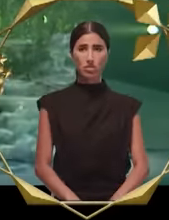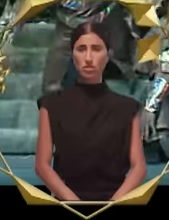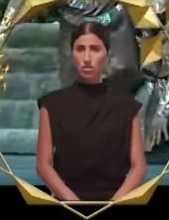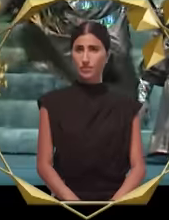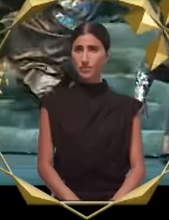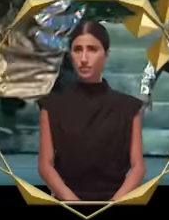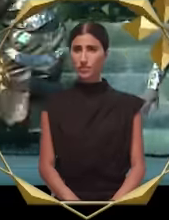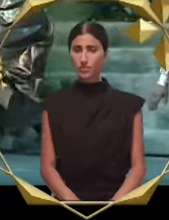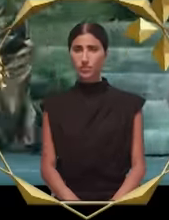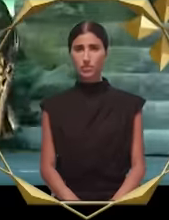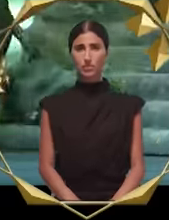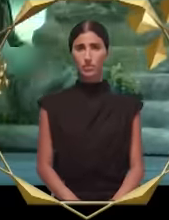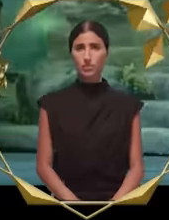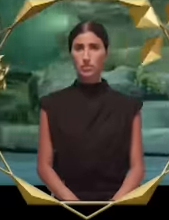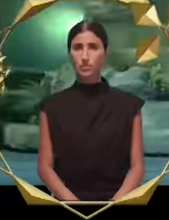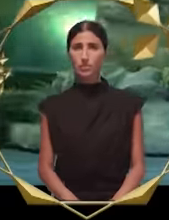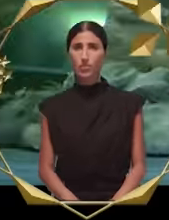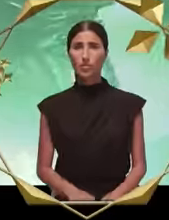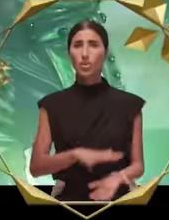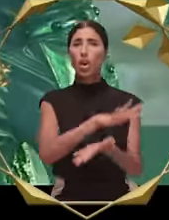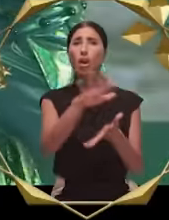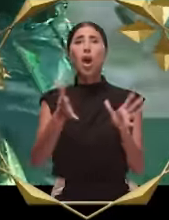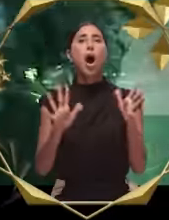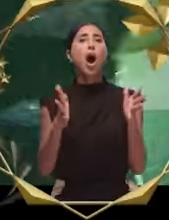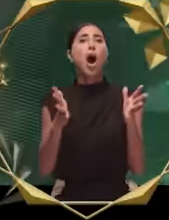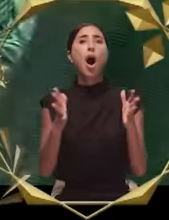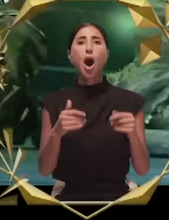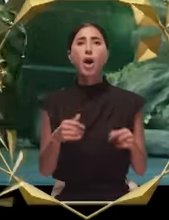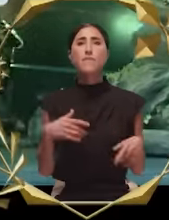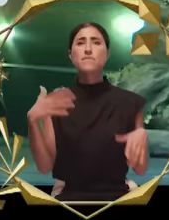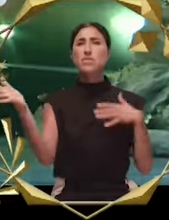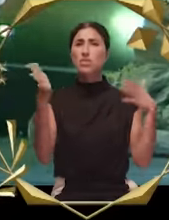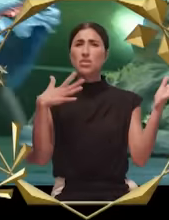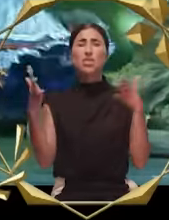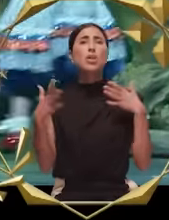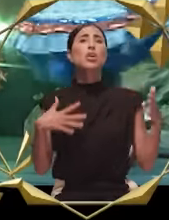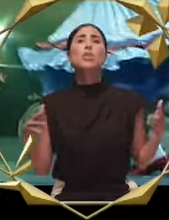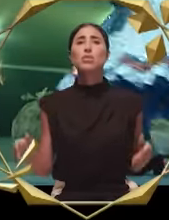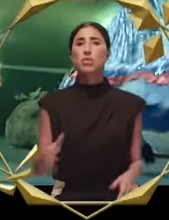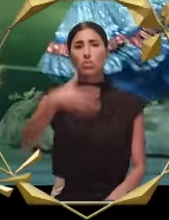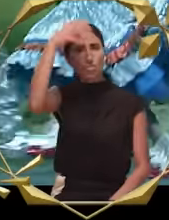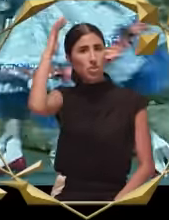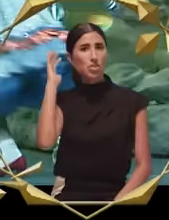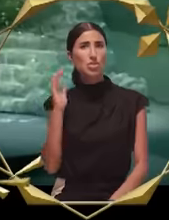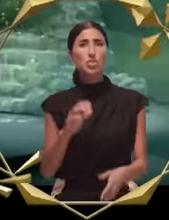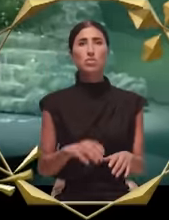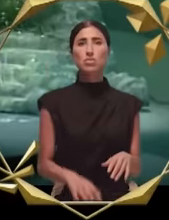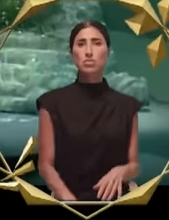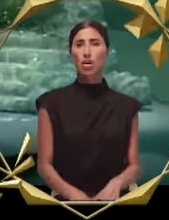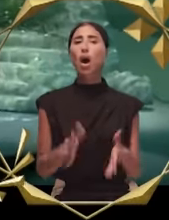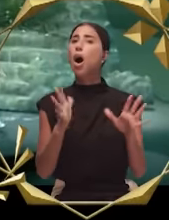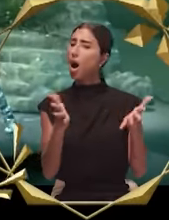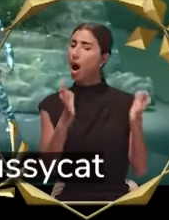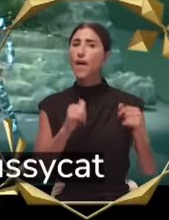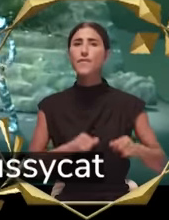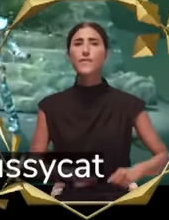من هزيم ريح أو وقع أمطار أخشى سرافة وأرهاب الحمار ووحيد قرن والثور